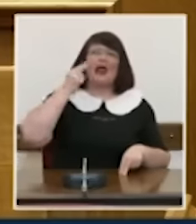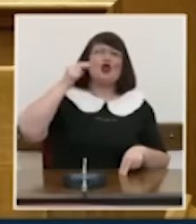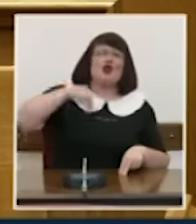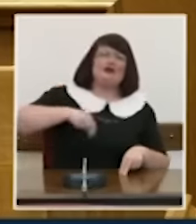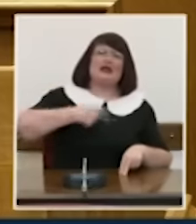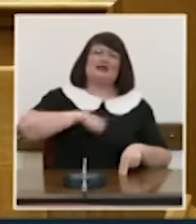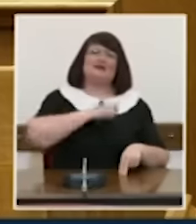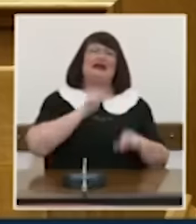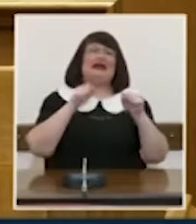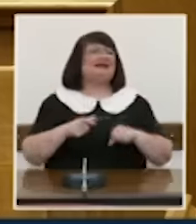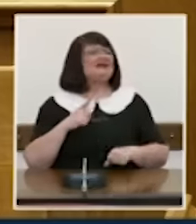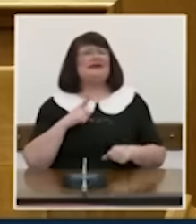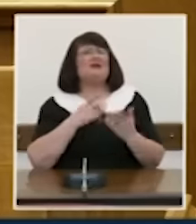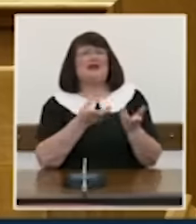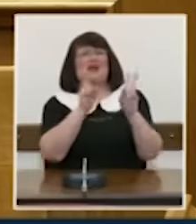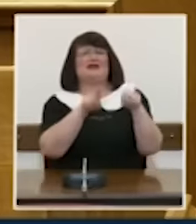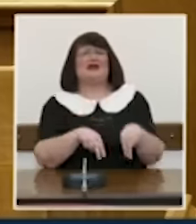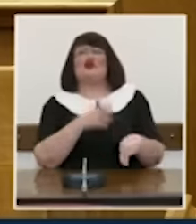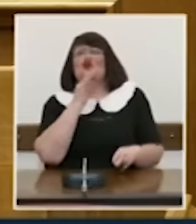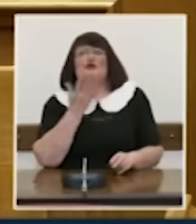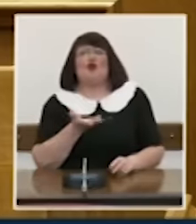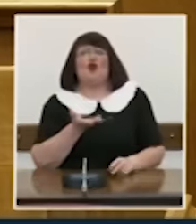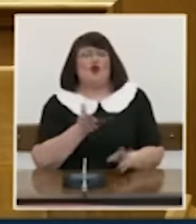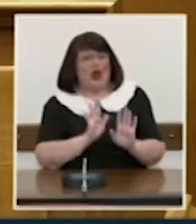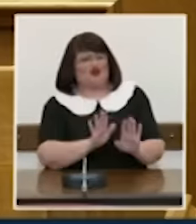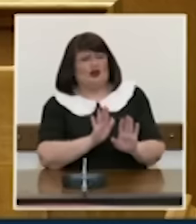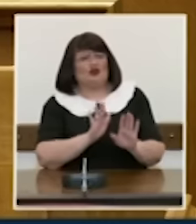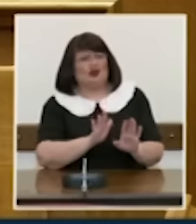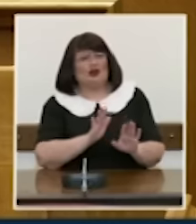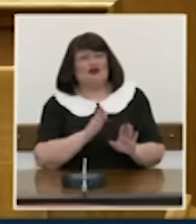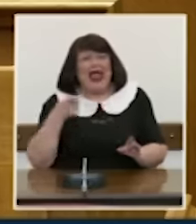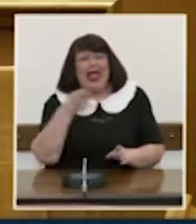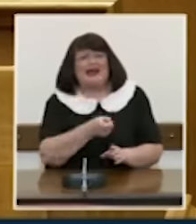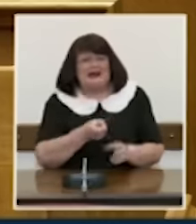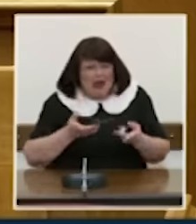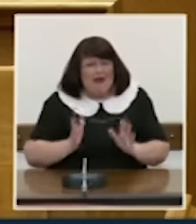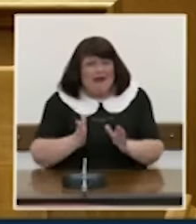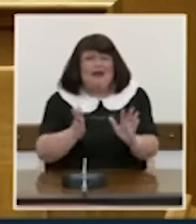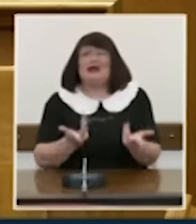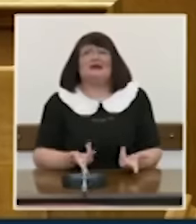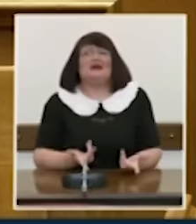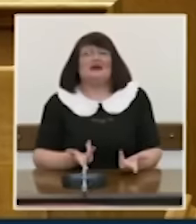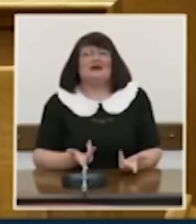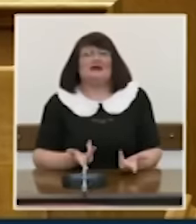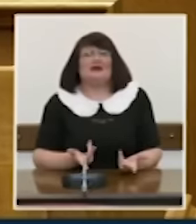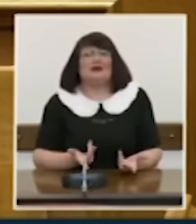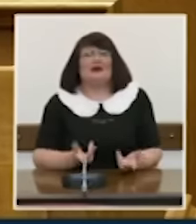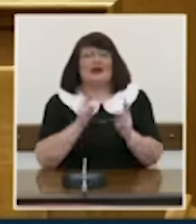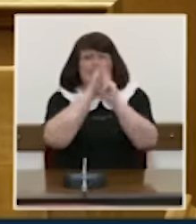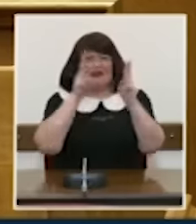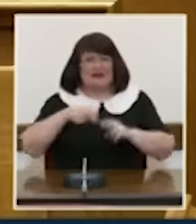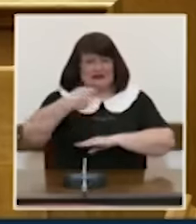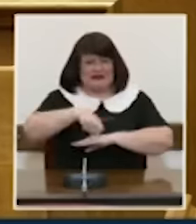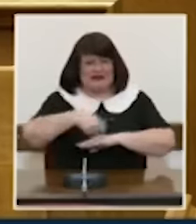Τι περιμένετε? Γιατί αφήνετε να συνεχίζετε αυτό το έγκλημα, που ακόμα και μέχρι το Διεθνές Δικαστήριο